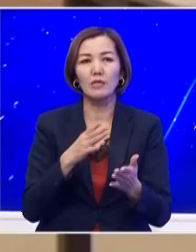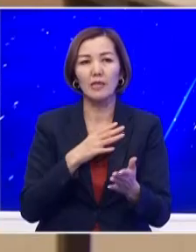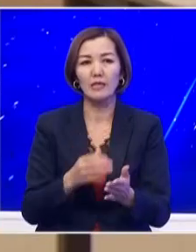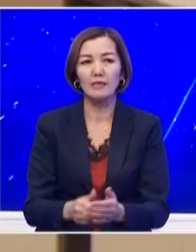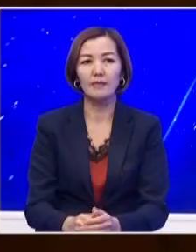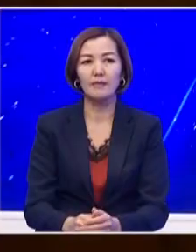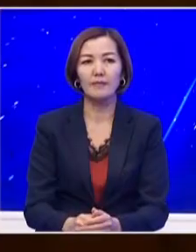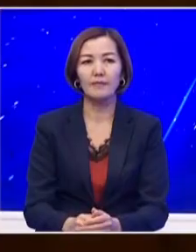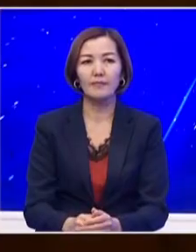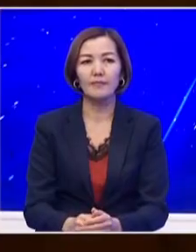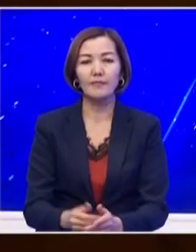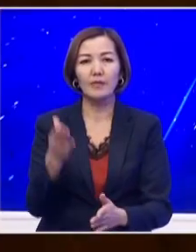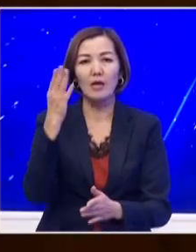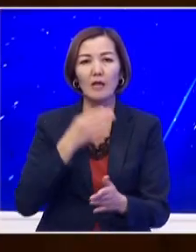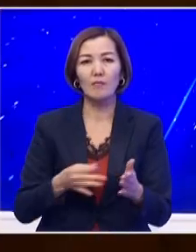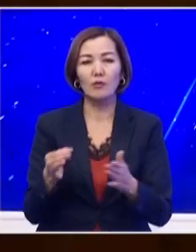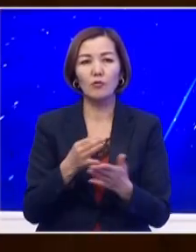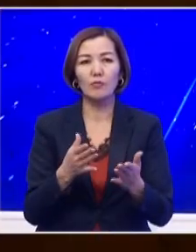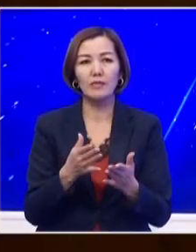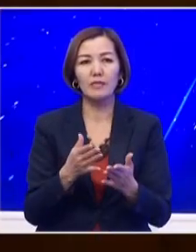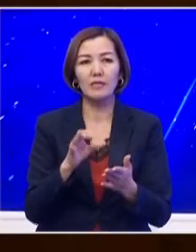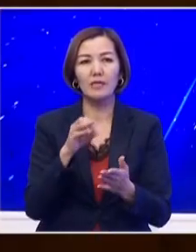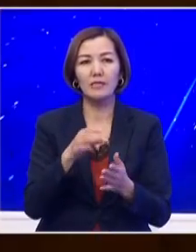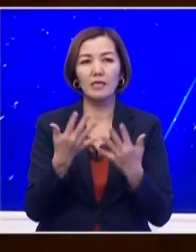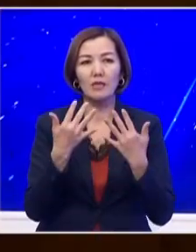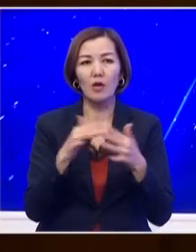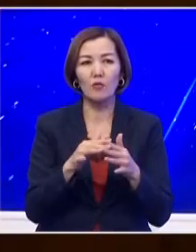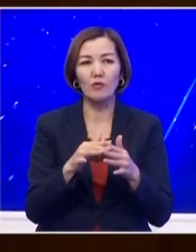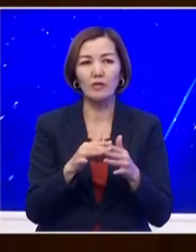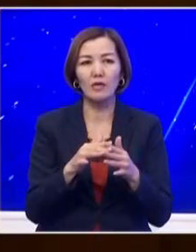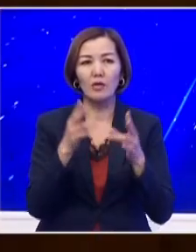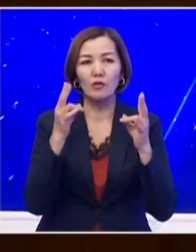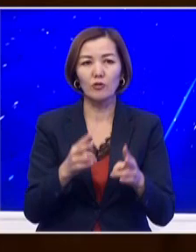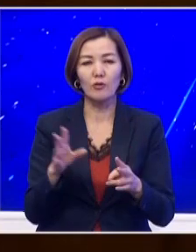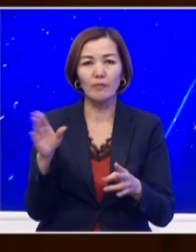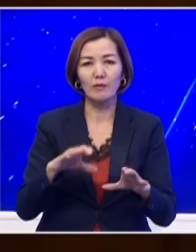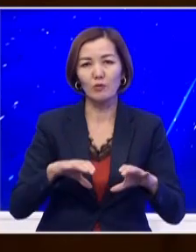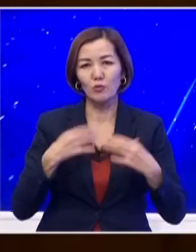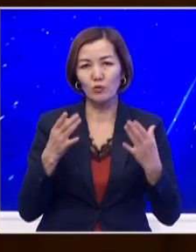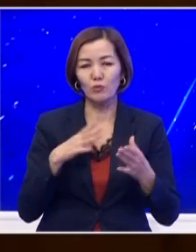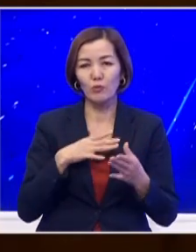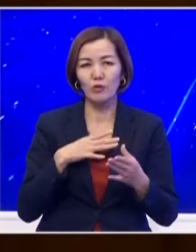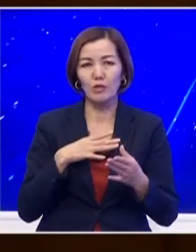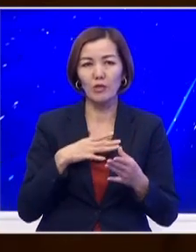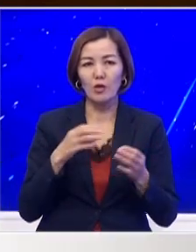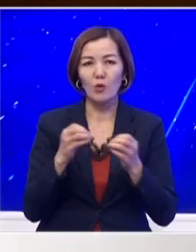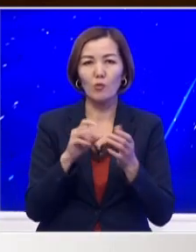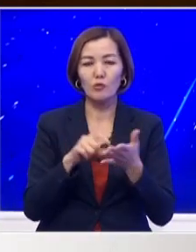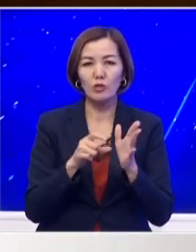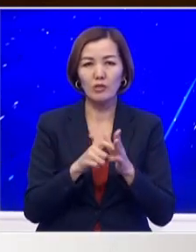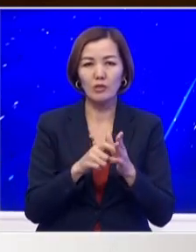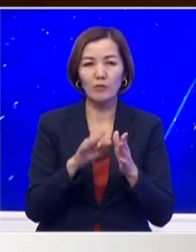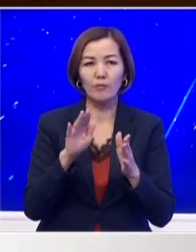жолдады. Алматы облысындағы Сат ауылында орын алған қайғылы оқиға төбе шашымызды тік тұрғызды. Алдымен 10-шы сынып оқушысының